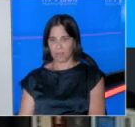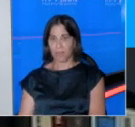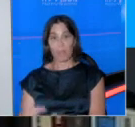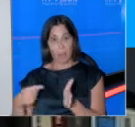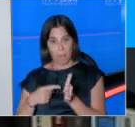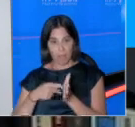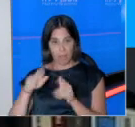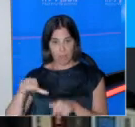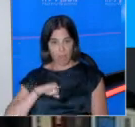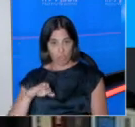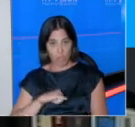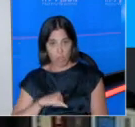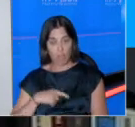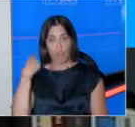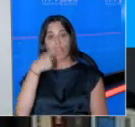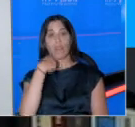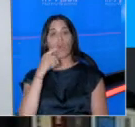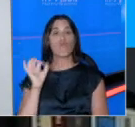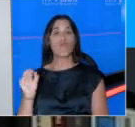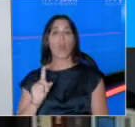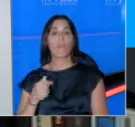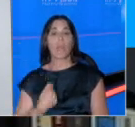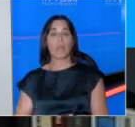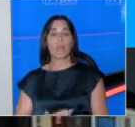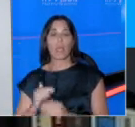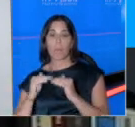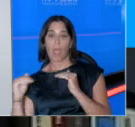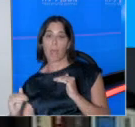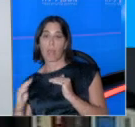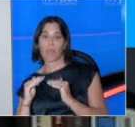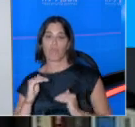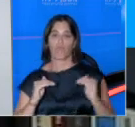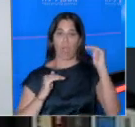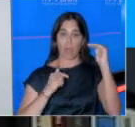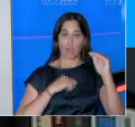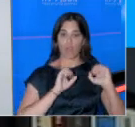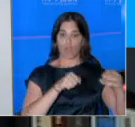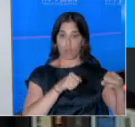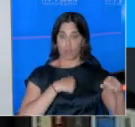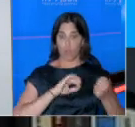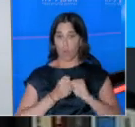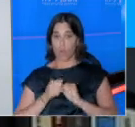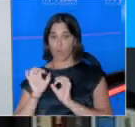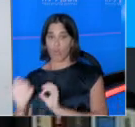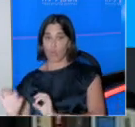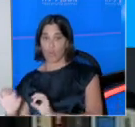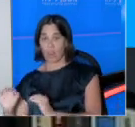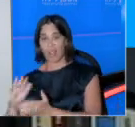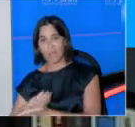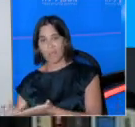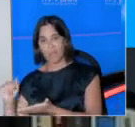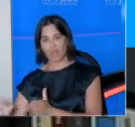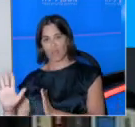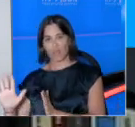לכן פה יש את העניין של, של הזהות, למי אני שייך, מאיזה מעמד אני מגיע, והאם אני שייך לשלטון, או אני שייך, כמו